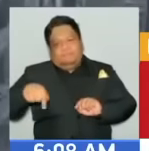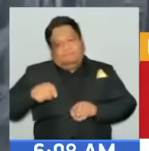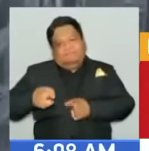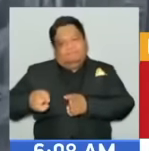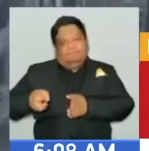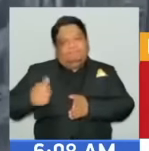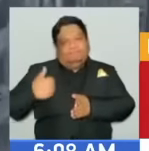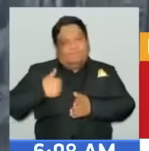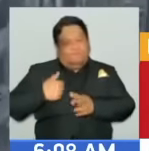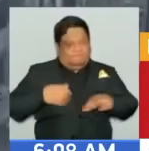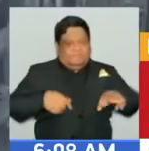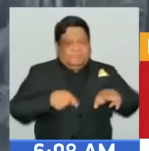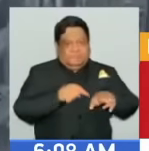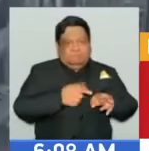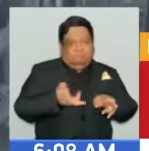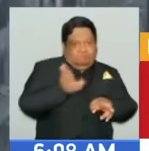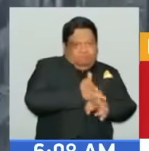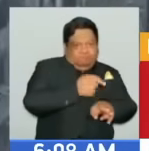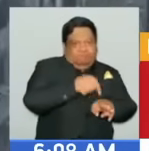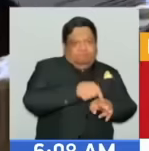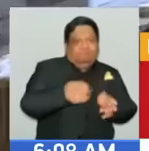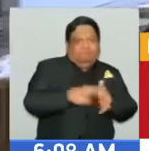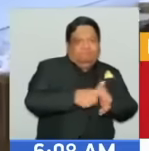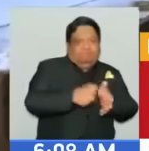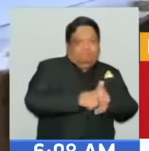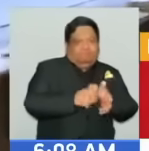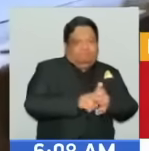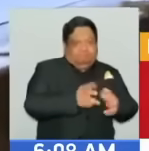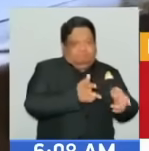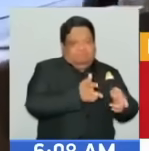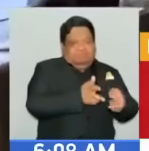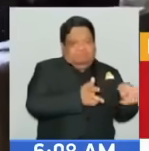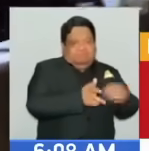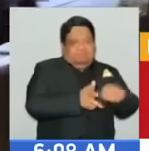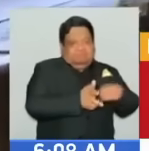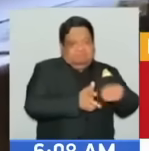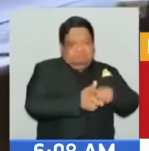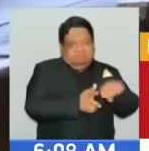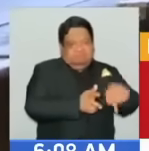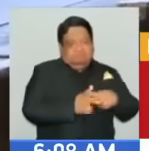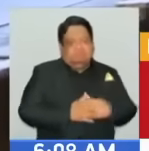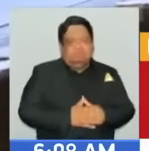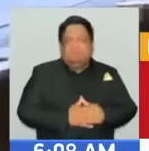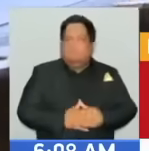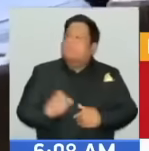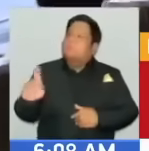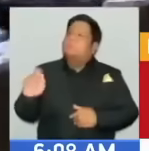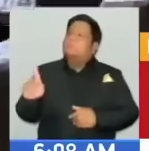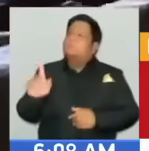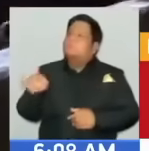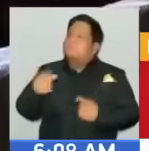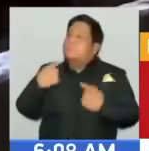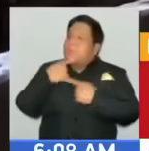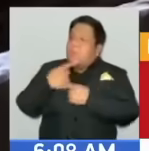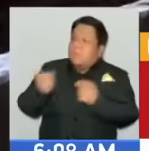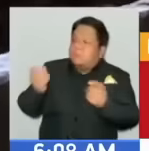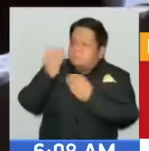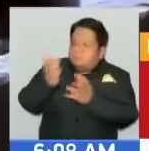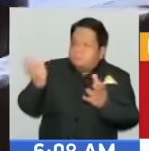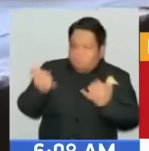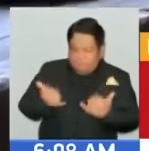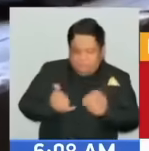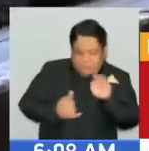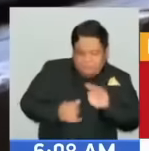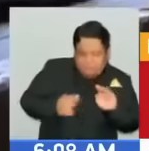akong gusto nyong i-anunsyo sa ating motoring public? Lalo't ngayong araw po, Lunes hanggang sa Miyerkules, inaasahan po natin